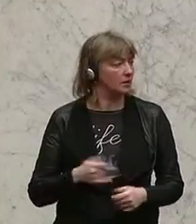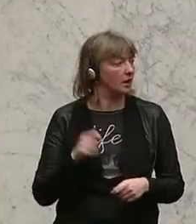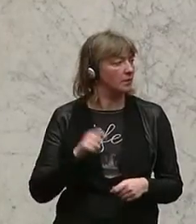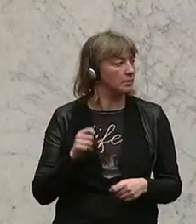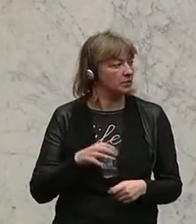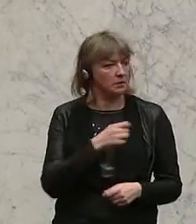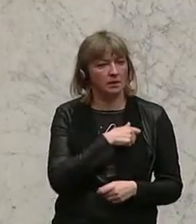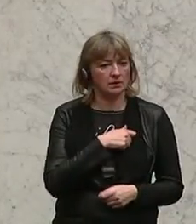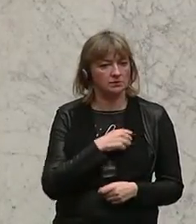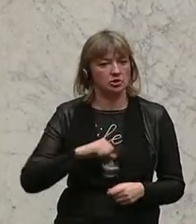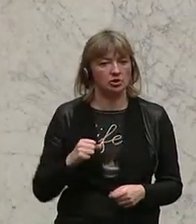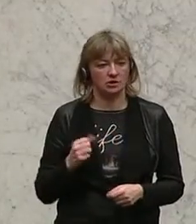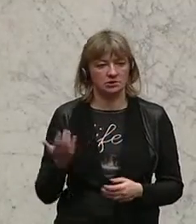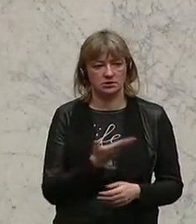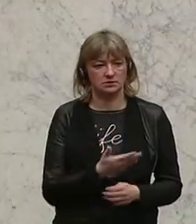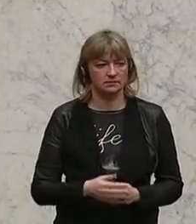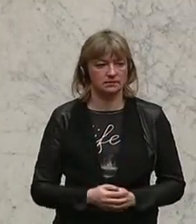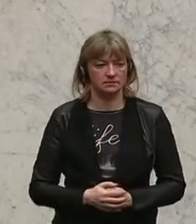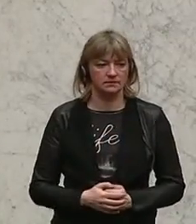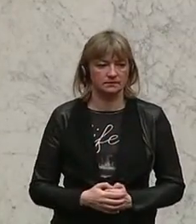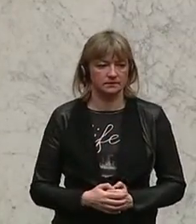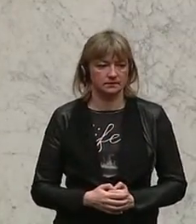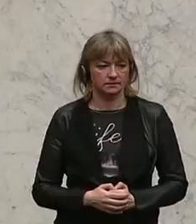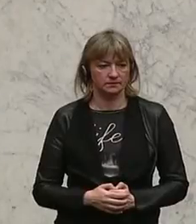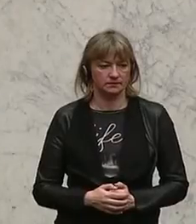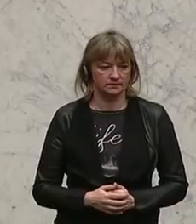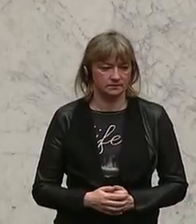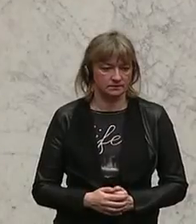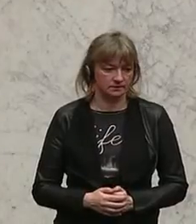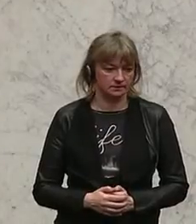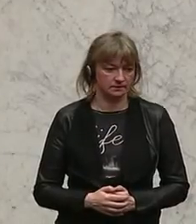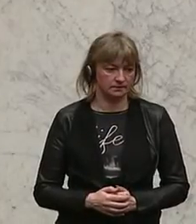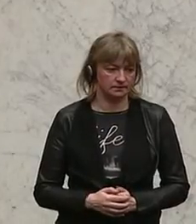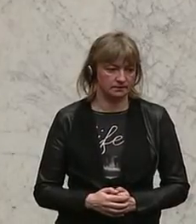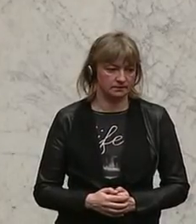hätten Schwierigkeiten, wieder einen Job zu finden, betont SPÖ-Sozialsprecher Josef